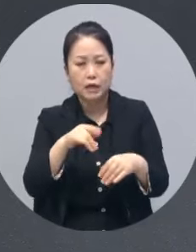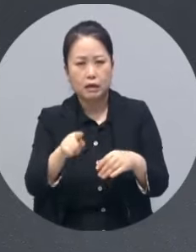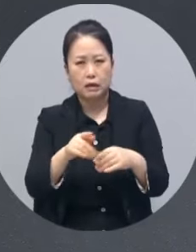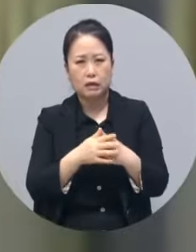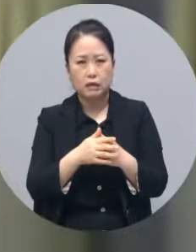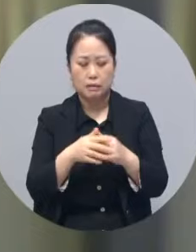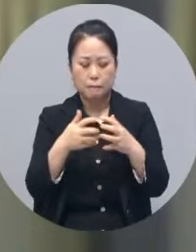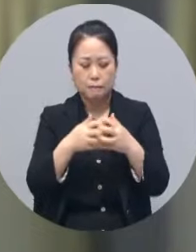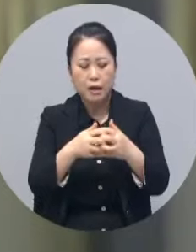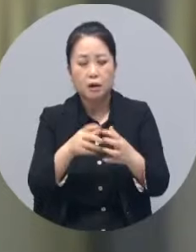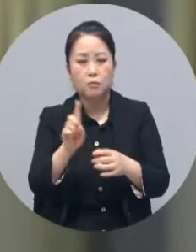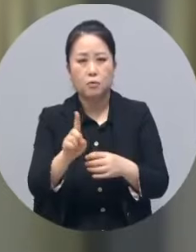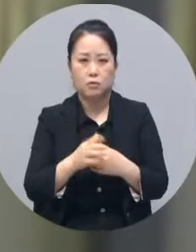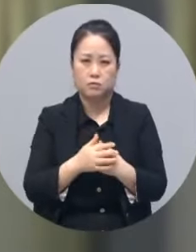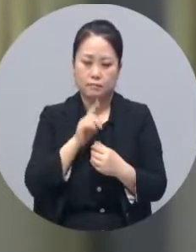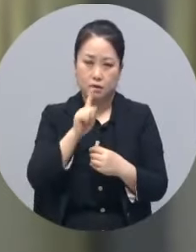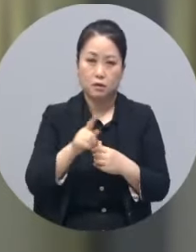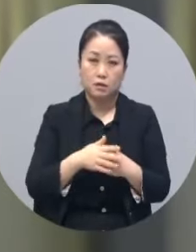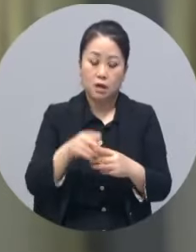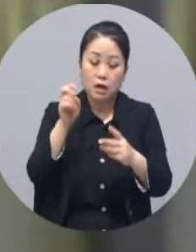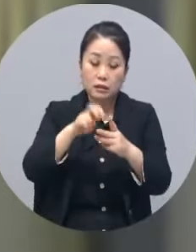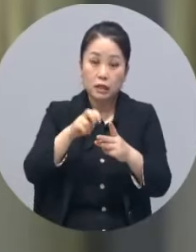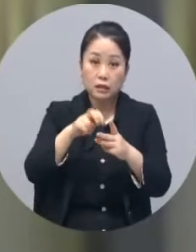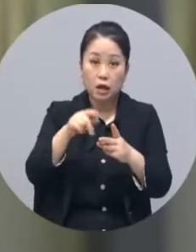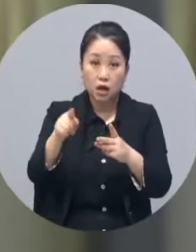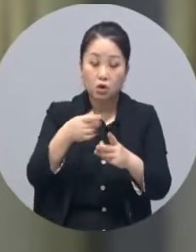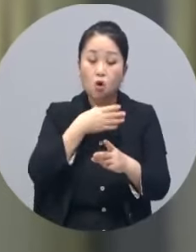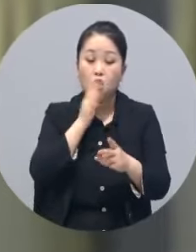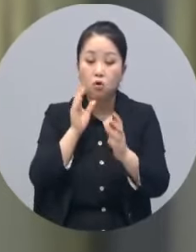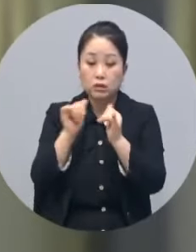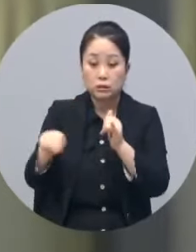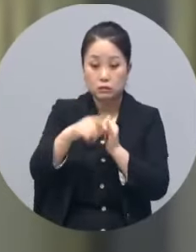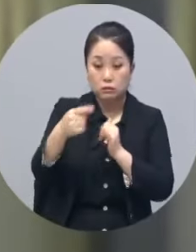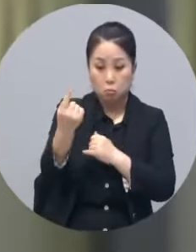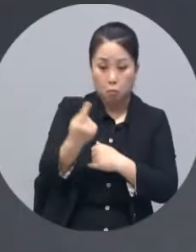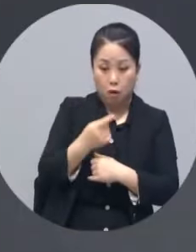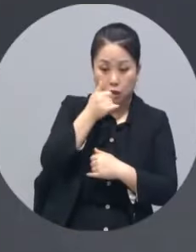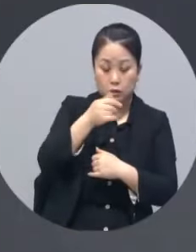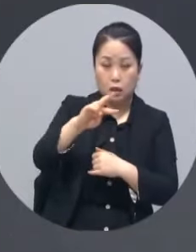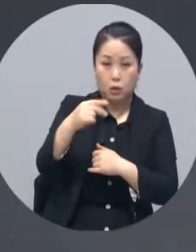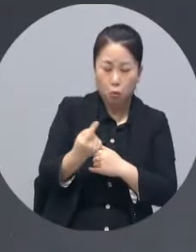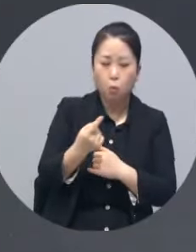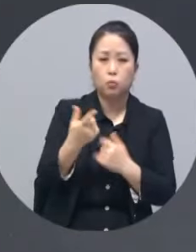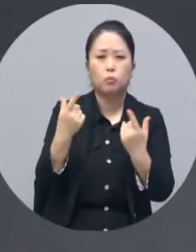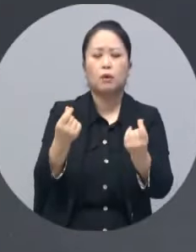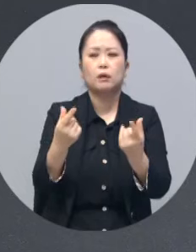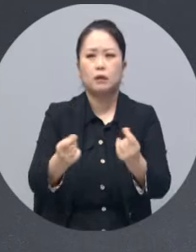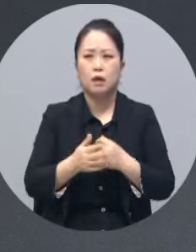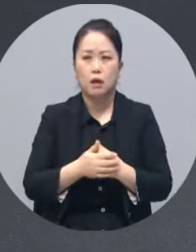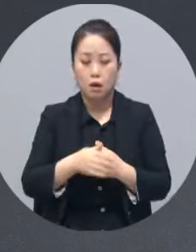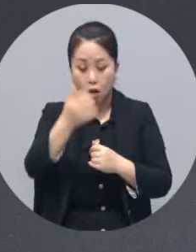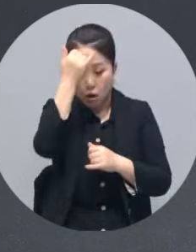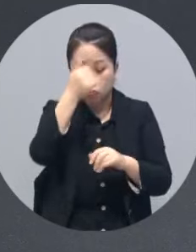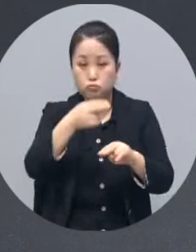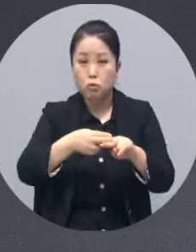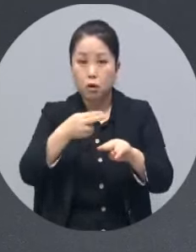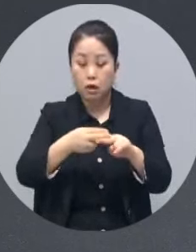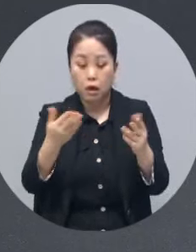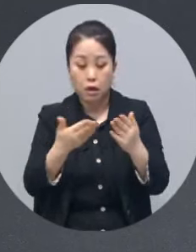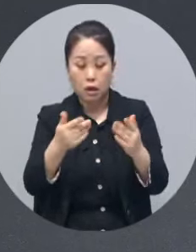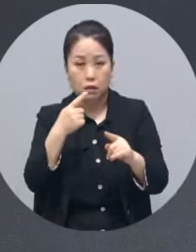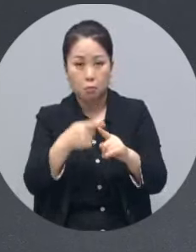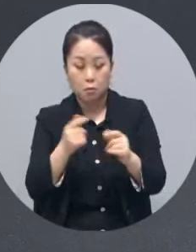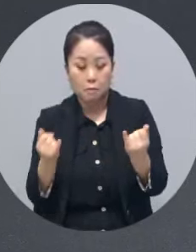해가지고. 센터를 방문한 어르신들이 있을 때도 예외는 아니었습니다. 거기서 일하다 보면은